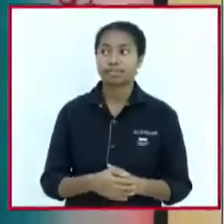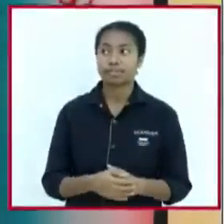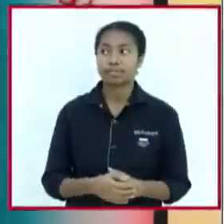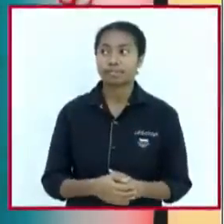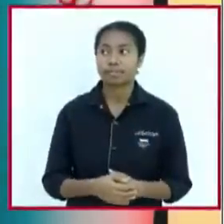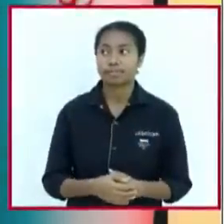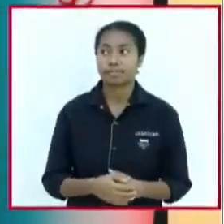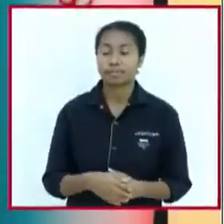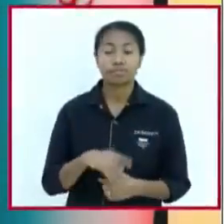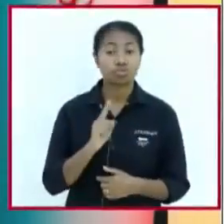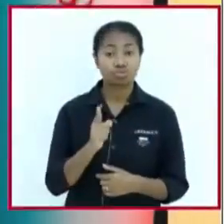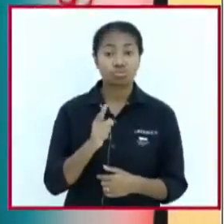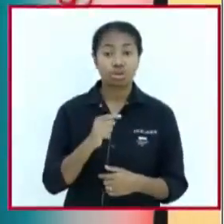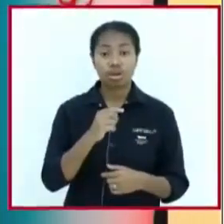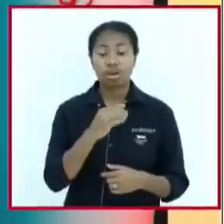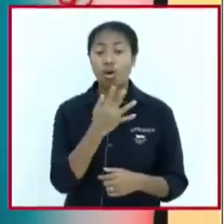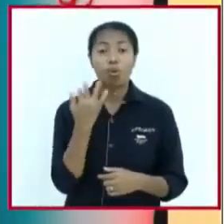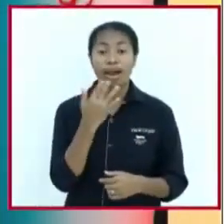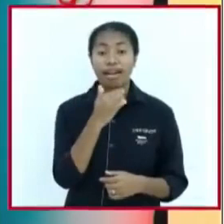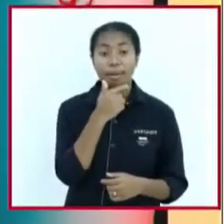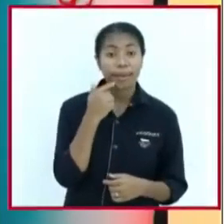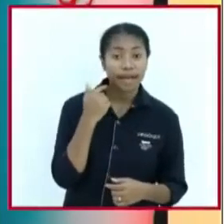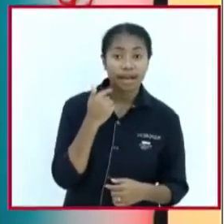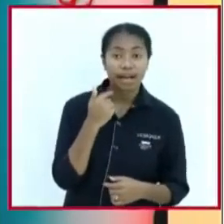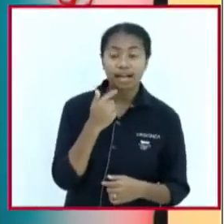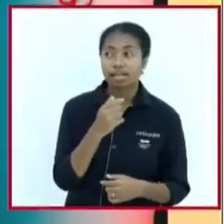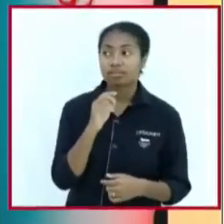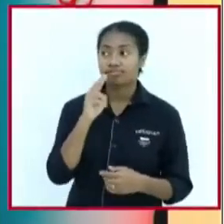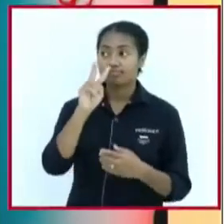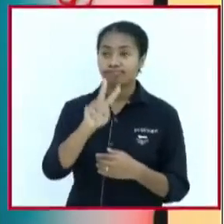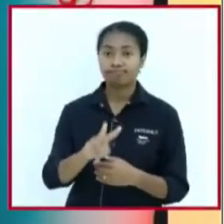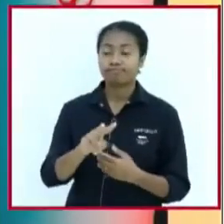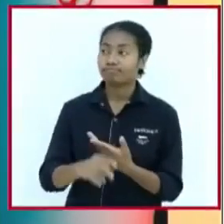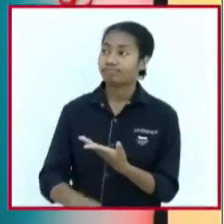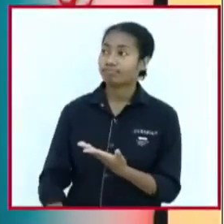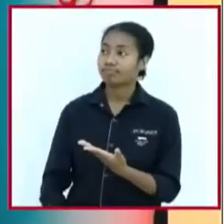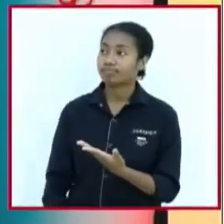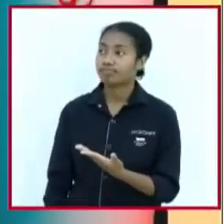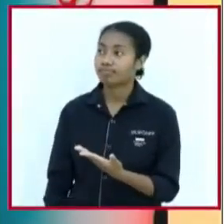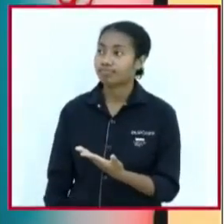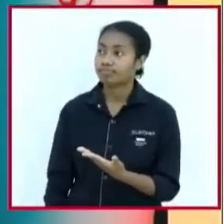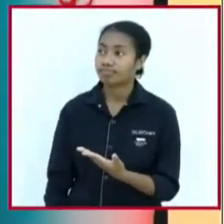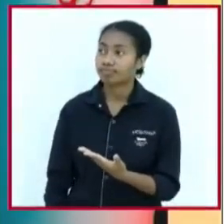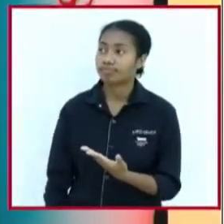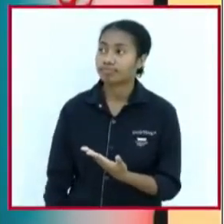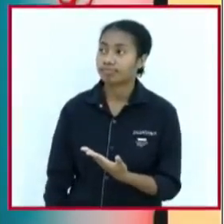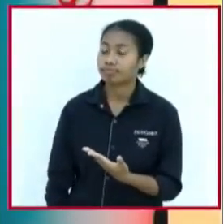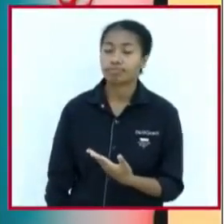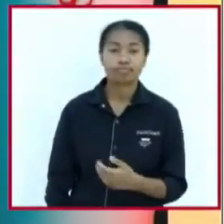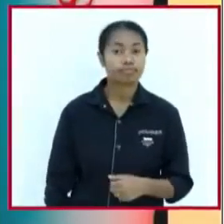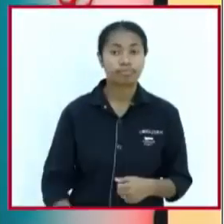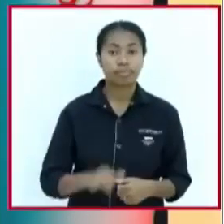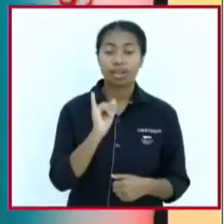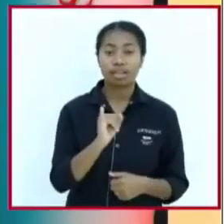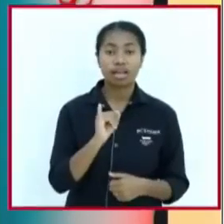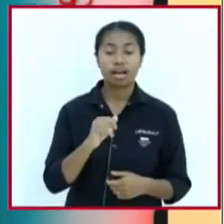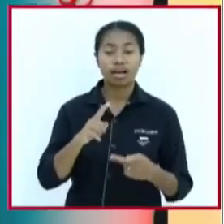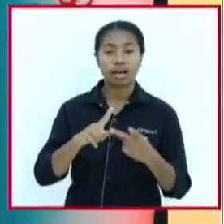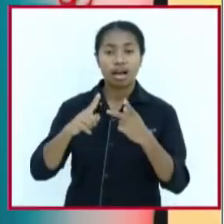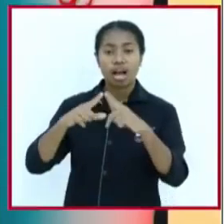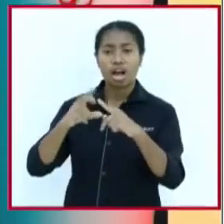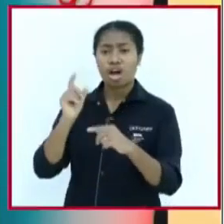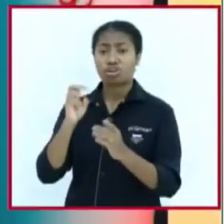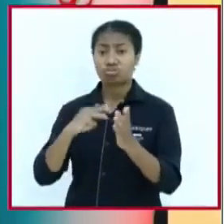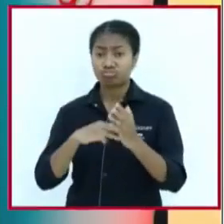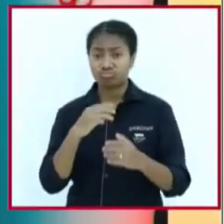Kristus adalah imam yang lebih tinggi daripada Harun Yahya Harun memang